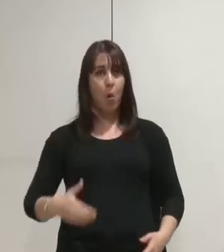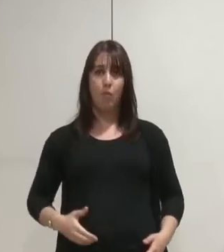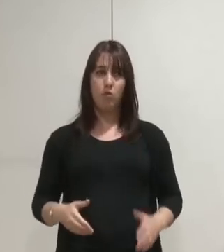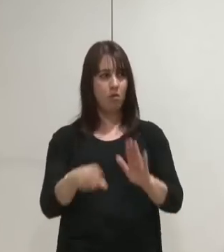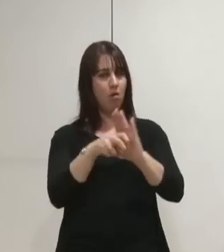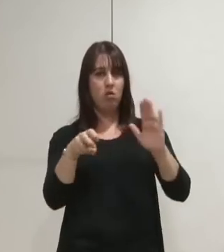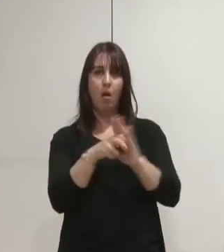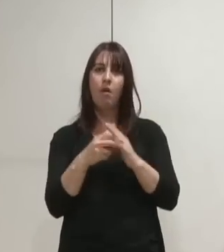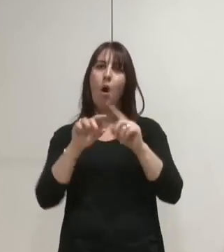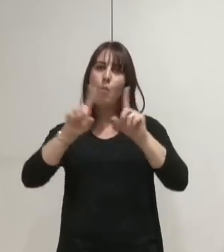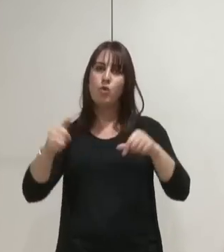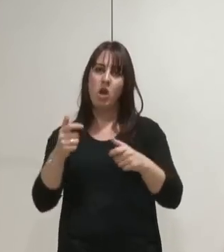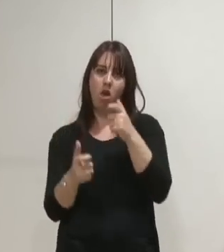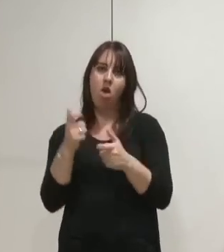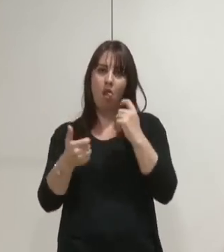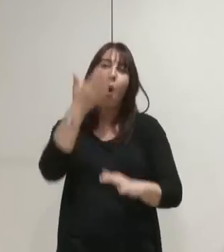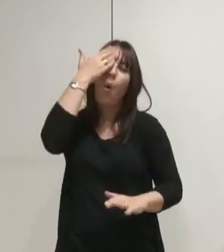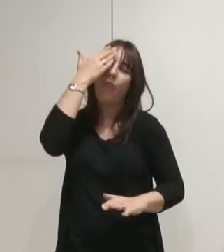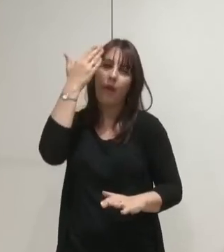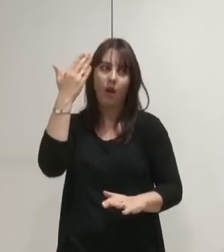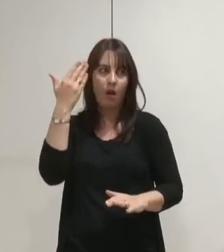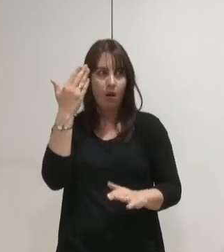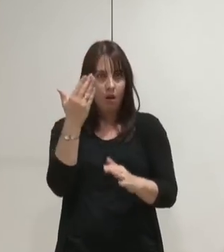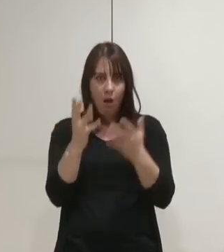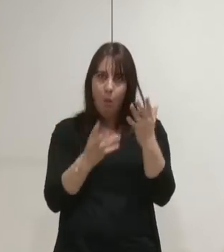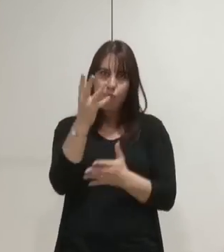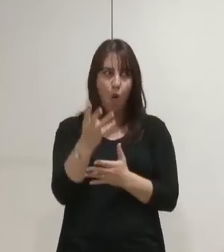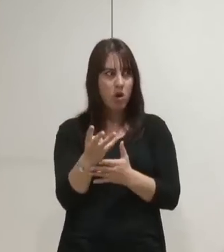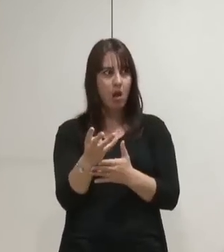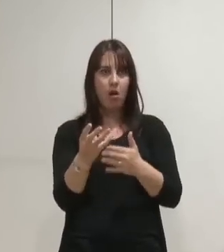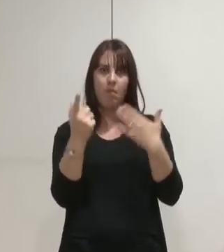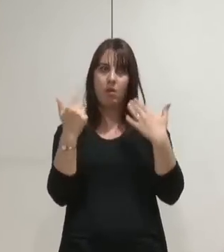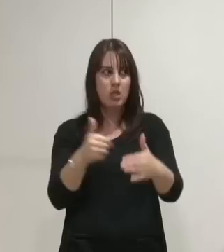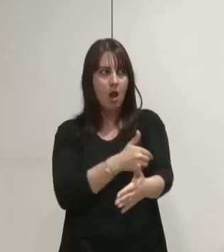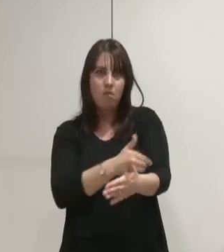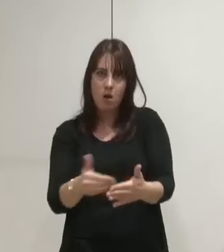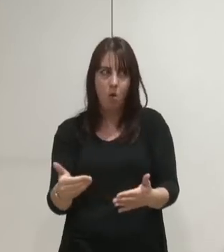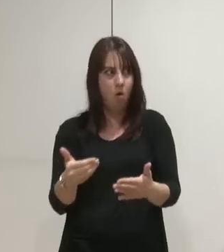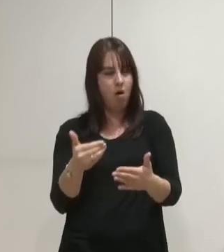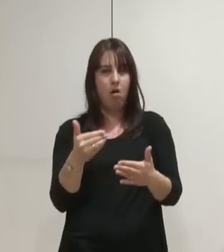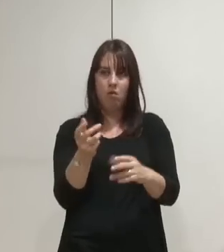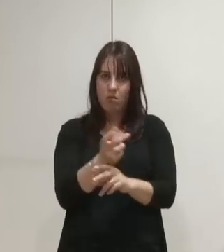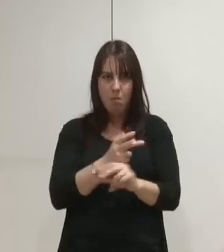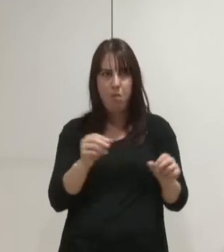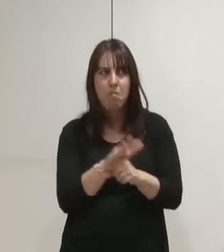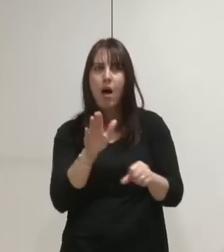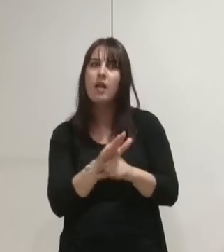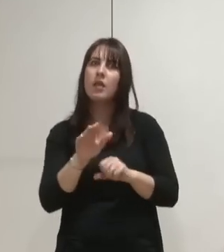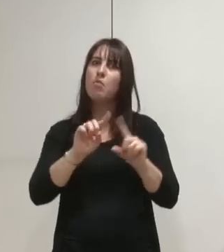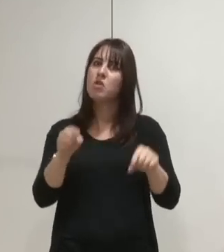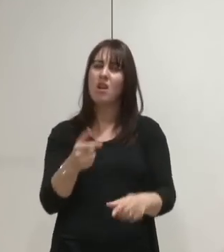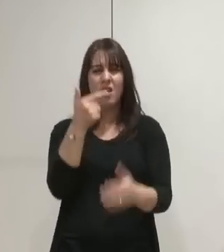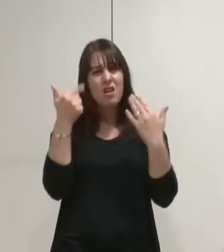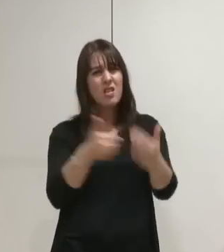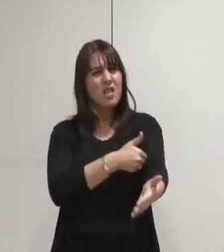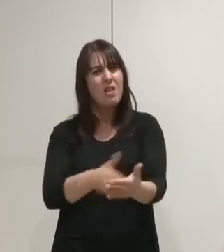financière que l'on connaît de voir un projet de cette importance qui ne se soit pas mieux ficelé au plan financier 17